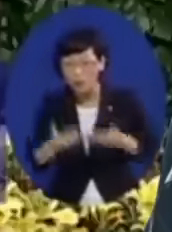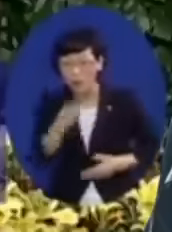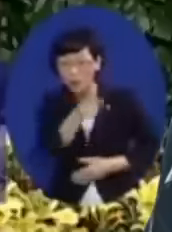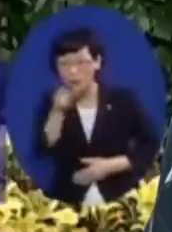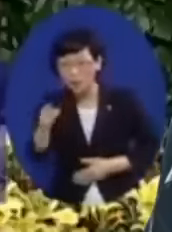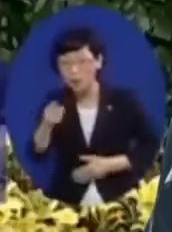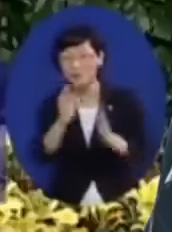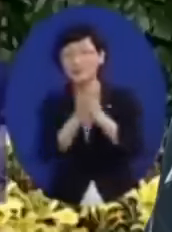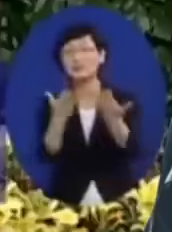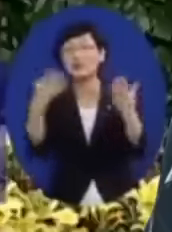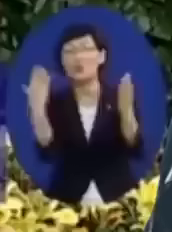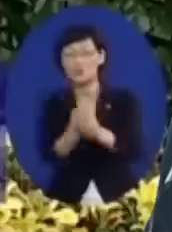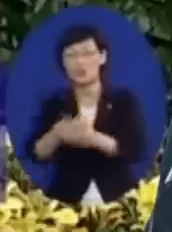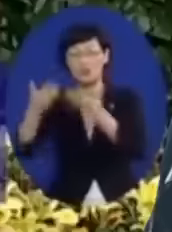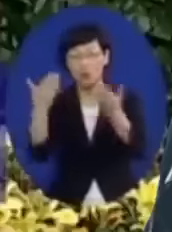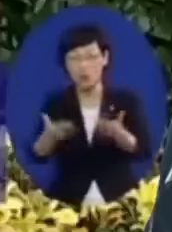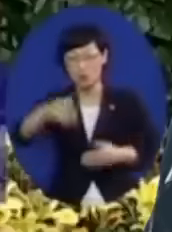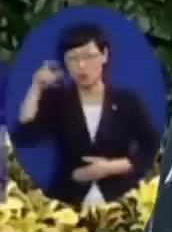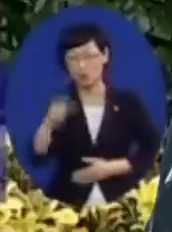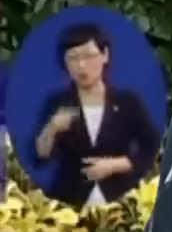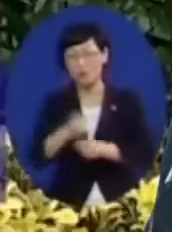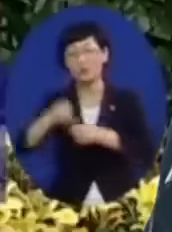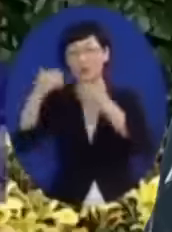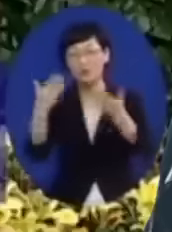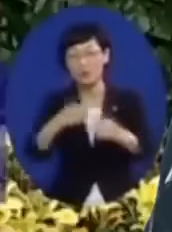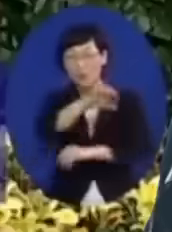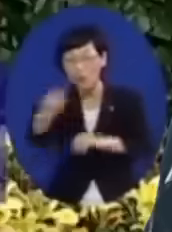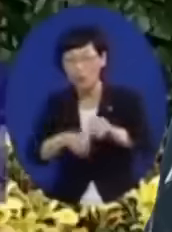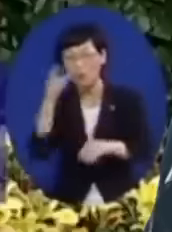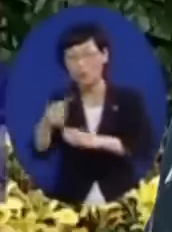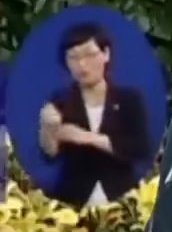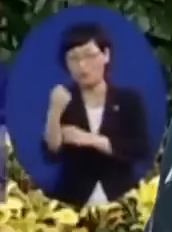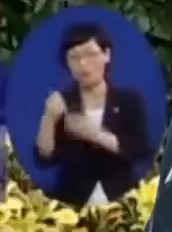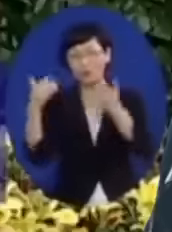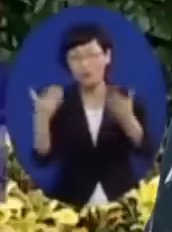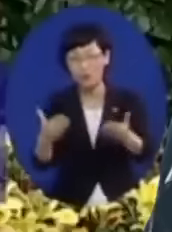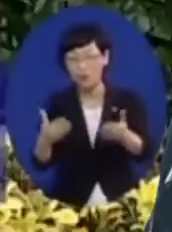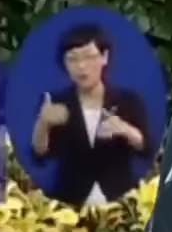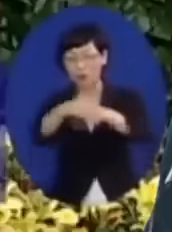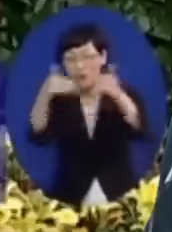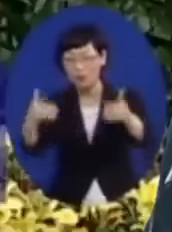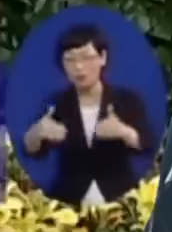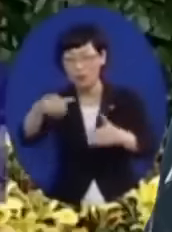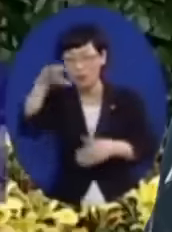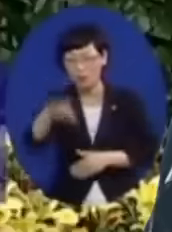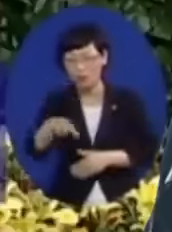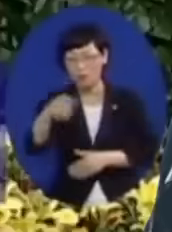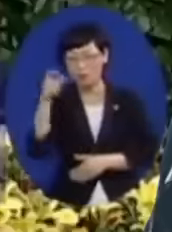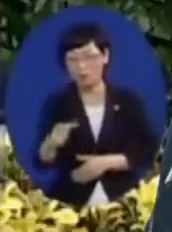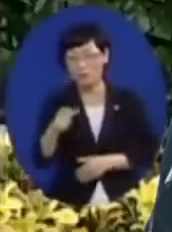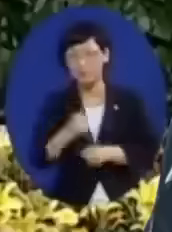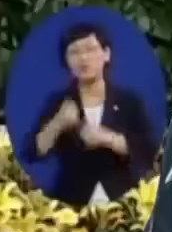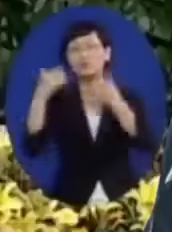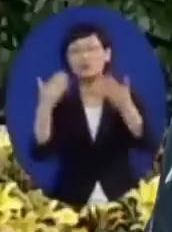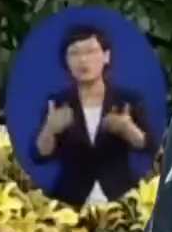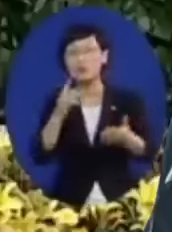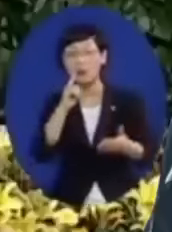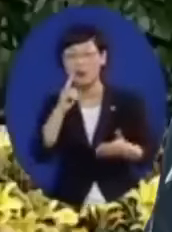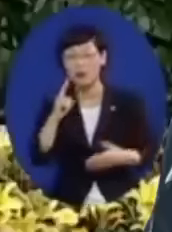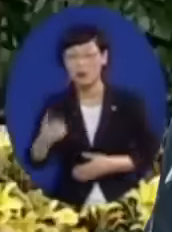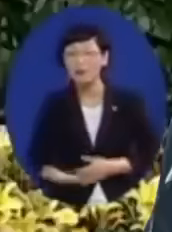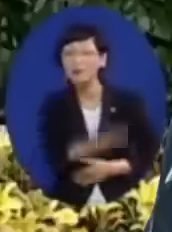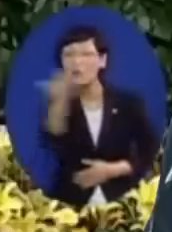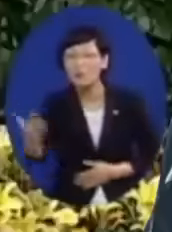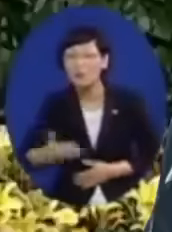온전하게 하시며 굳건하게 하시며 강하게 하시며 틀을 견고하게 하시리라. 여러분을 온전하게